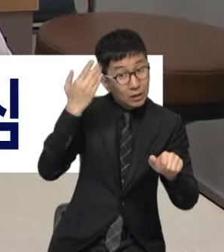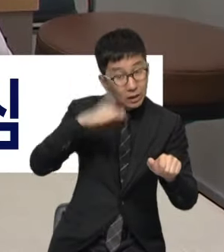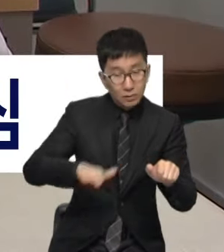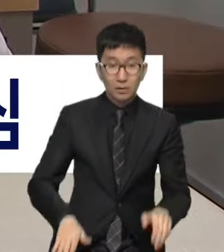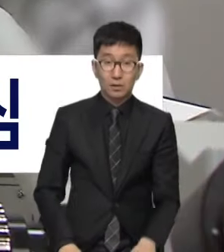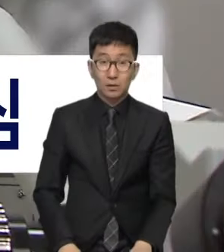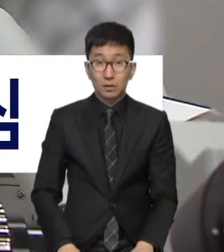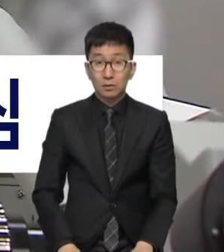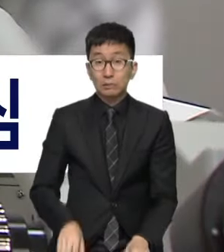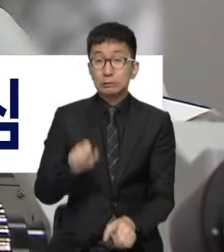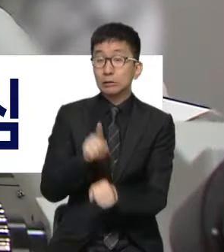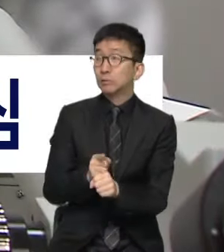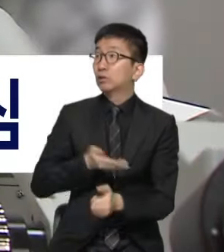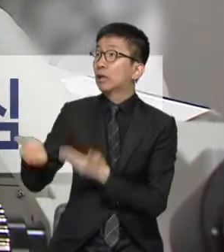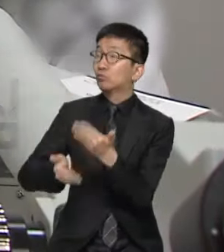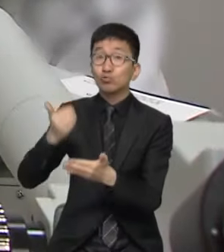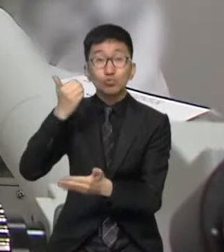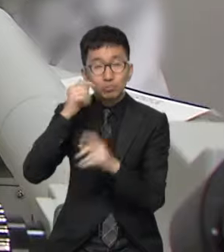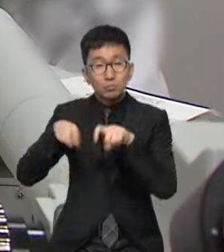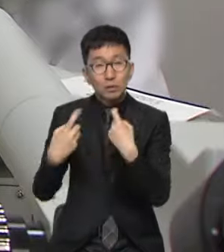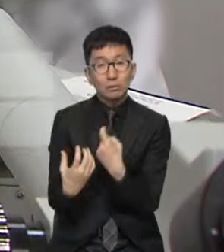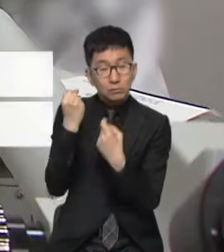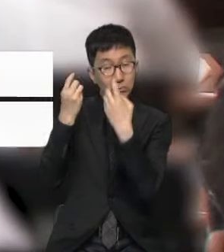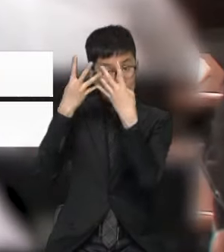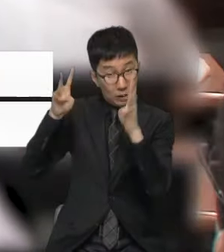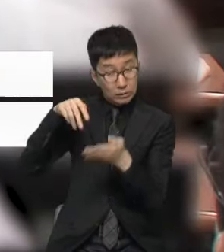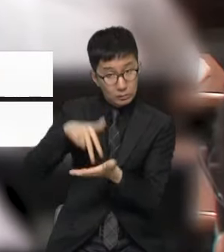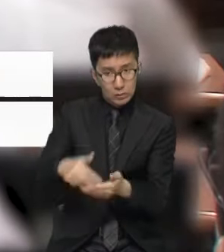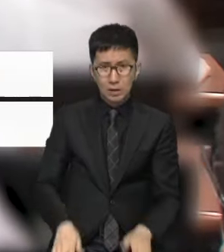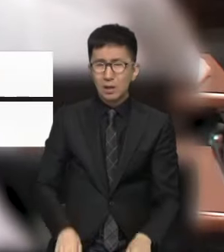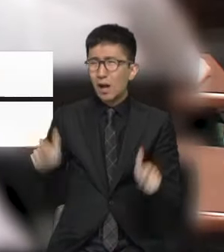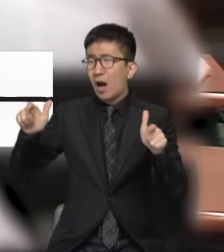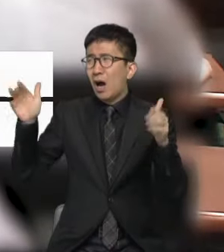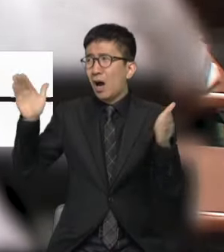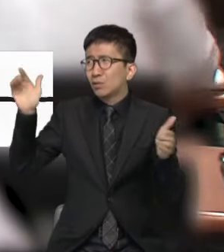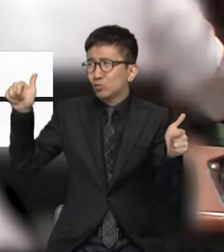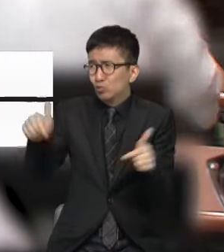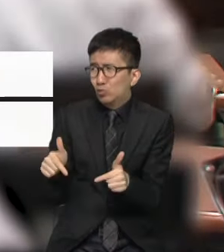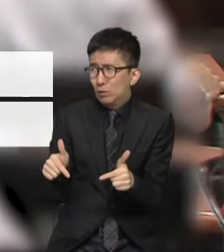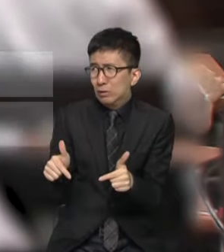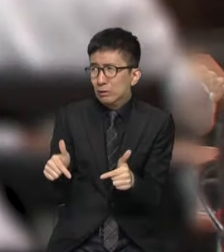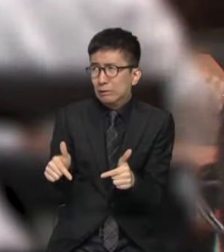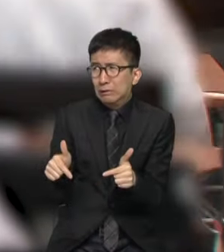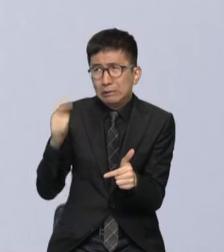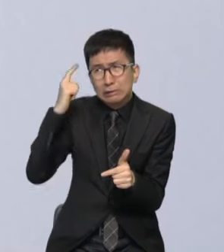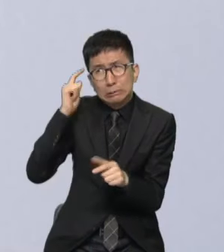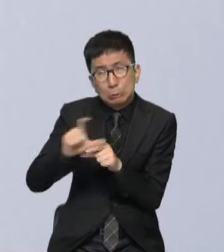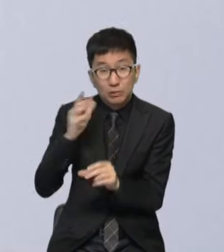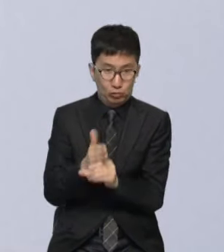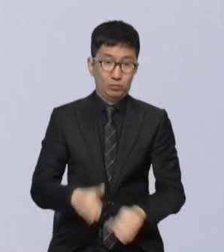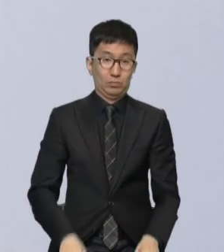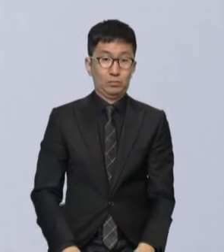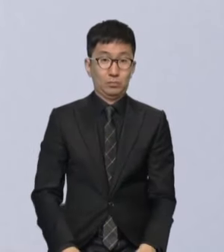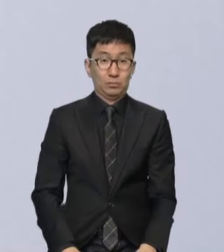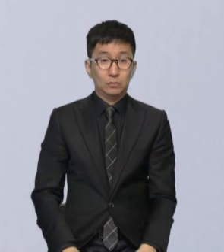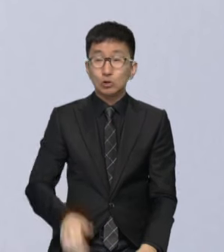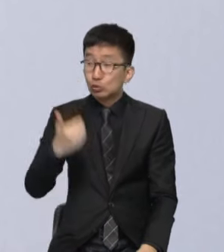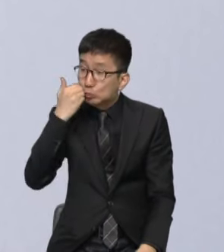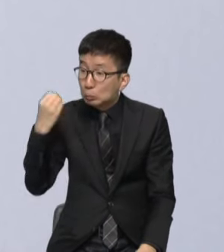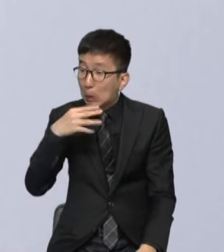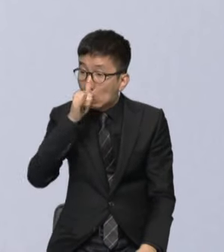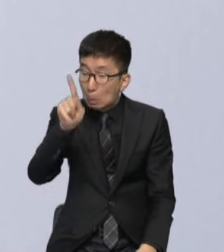정원대로 이미 제출을 마친 일부 사립대들은 정원을 줄여 다시 내는 방안도 검토하는 걸로 알려졌습니다. 한 사립대학